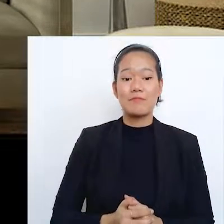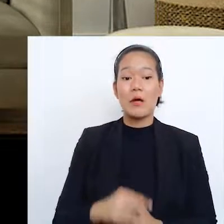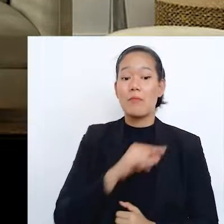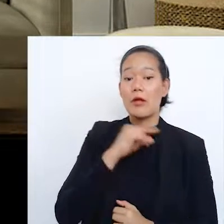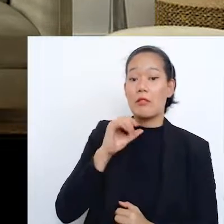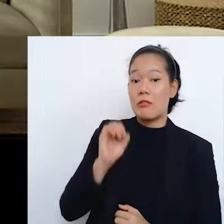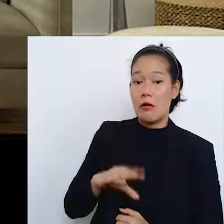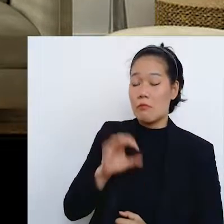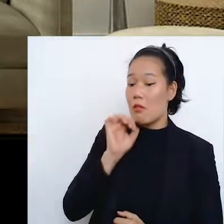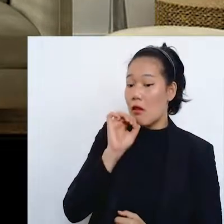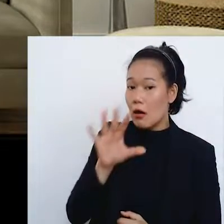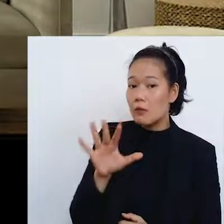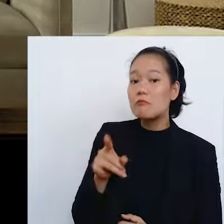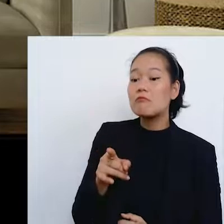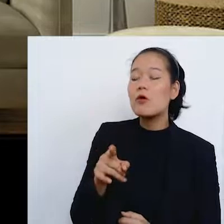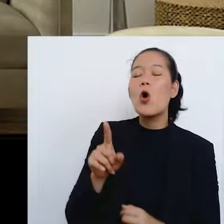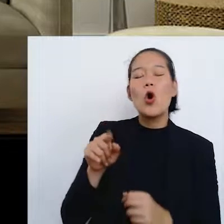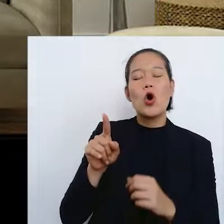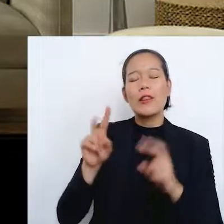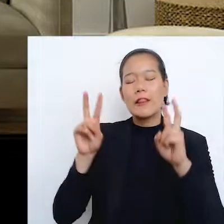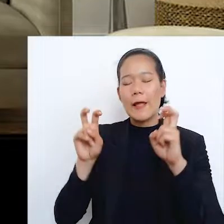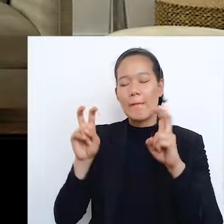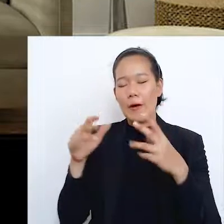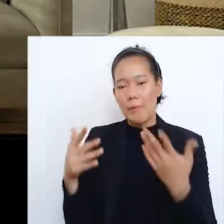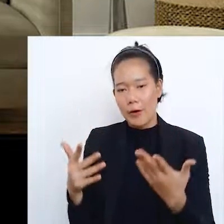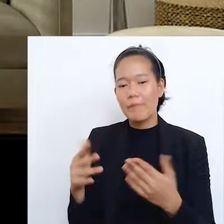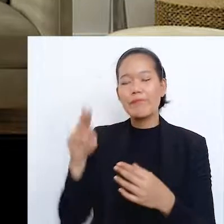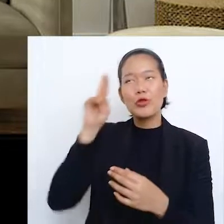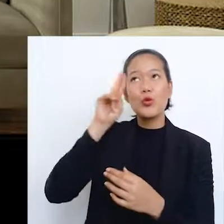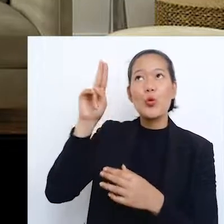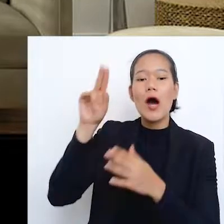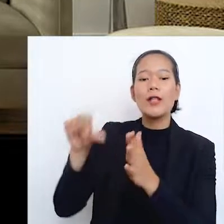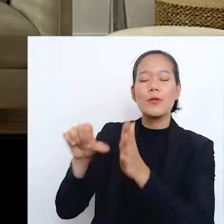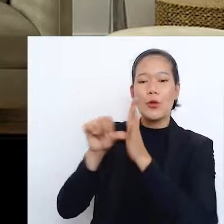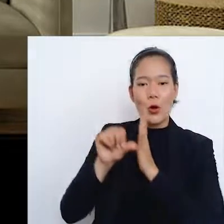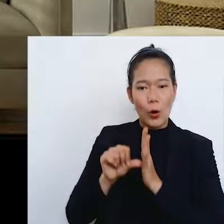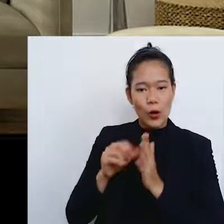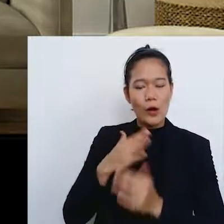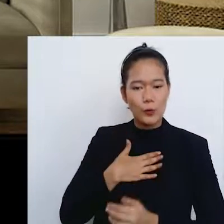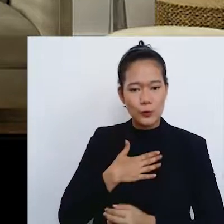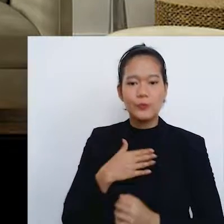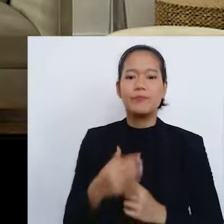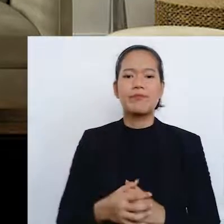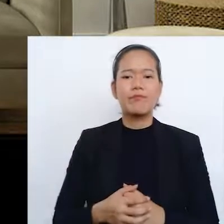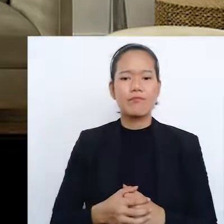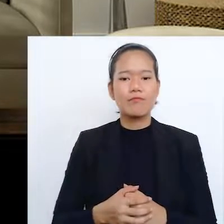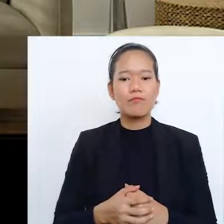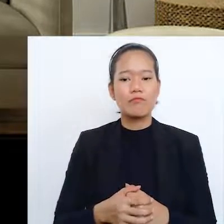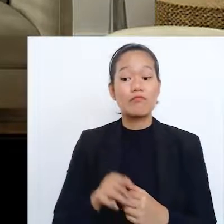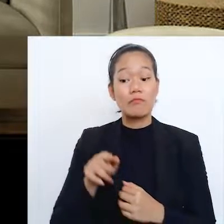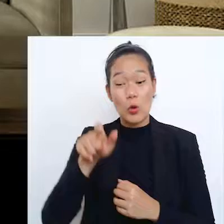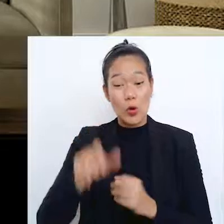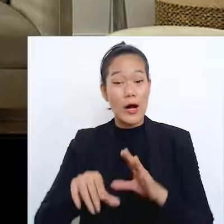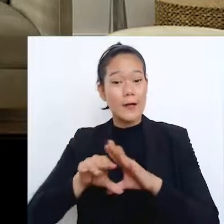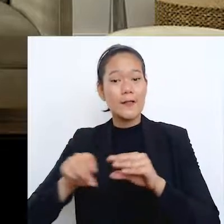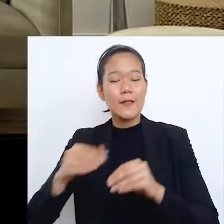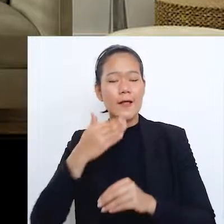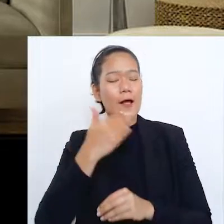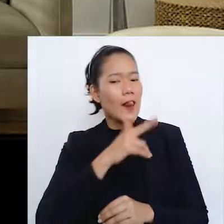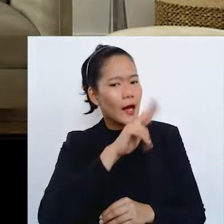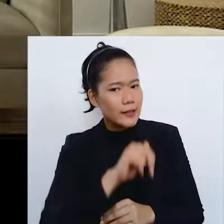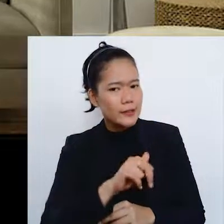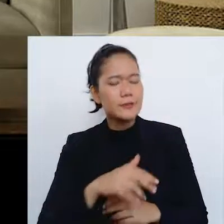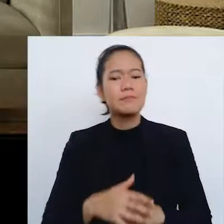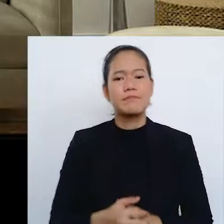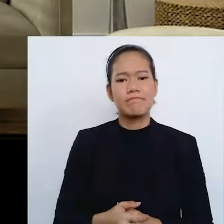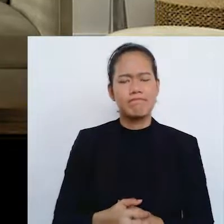maka pendeta itu menjawab bahwa temanya adalah Tuhan penolongku. Lalu kemudian pegawai